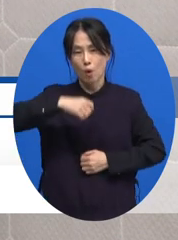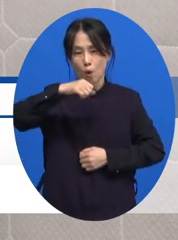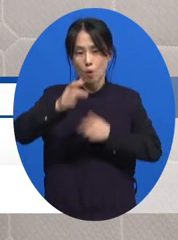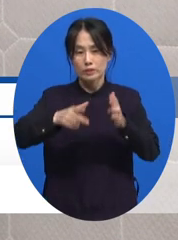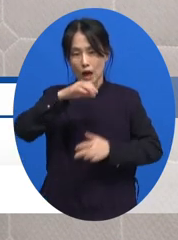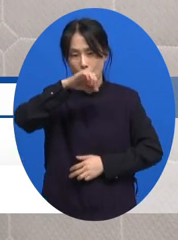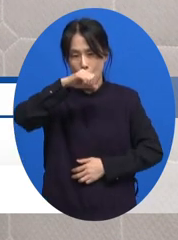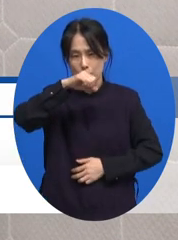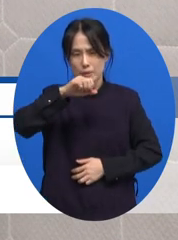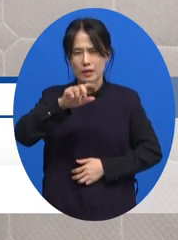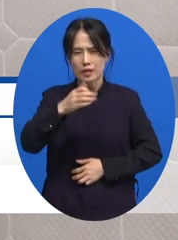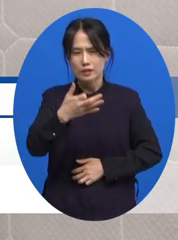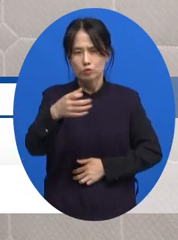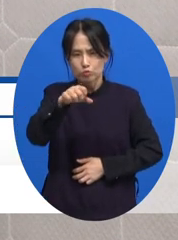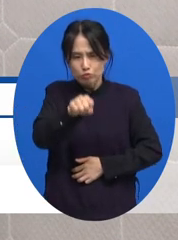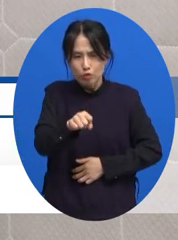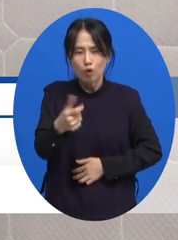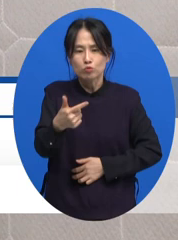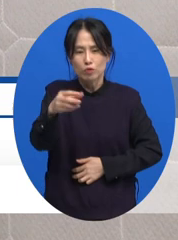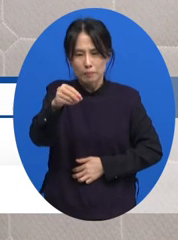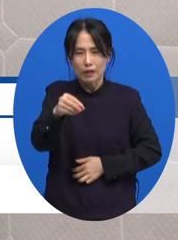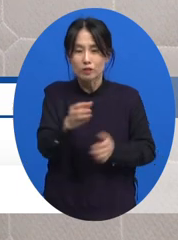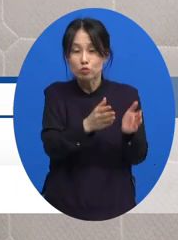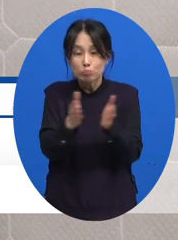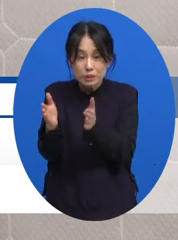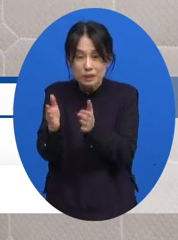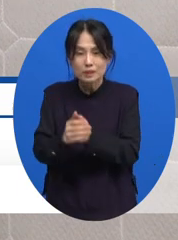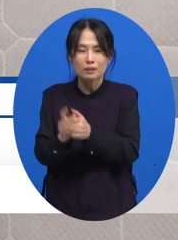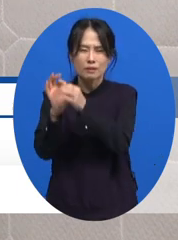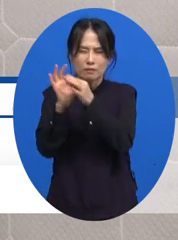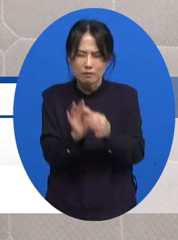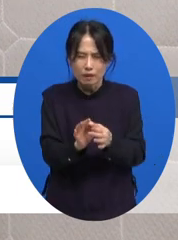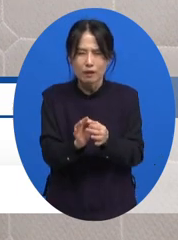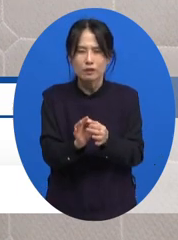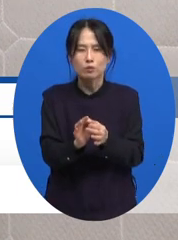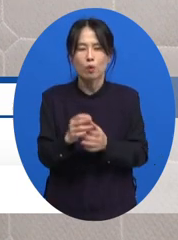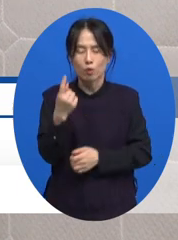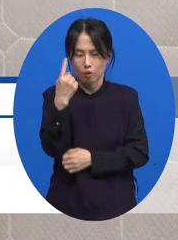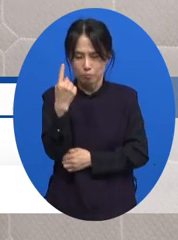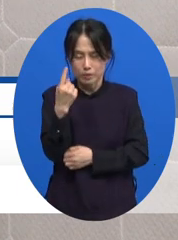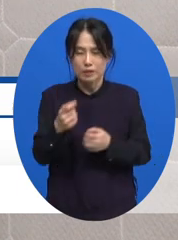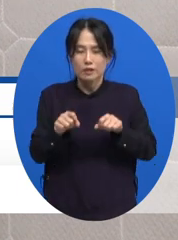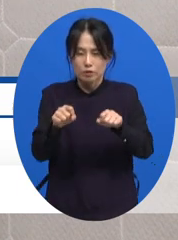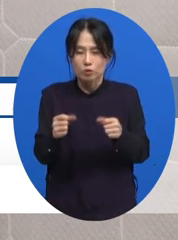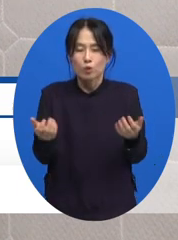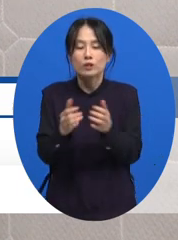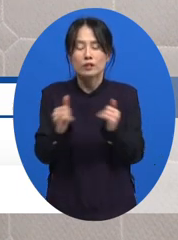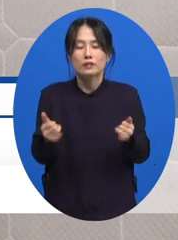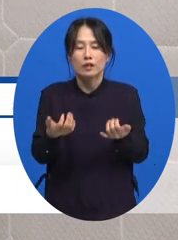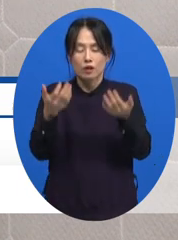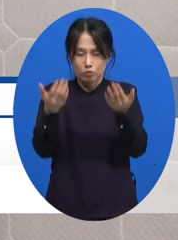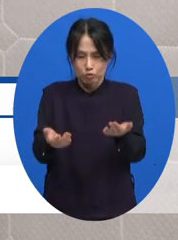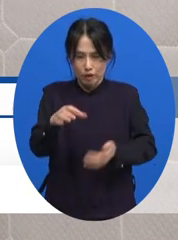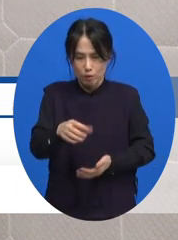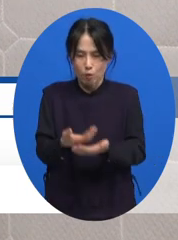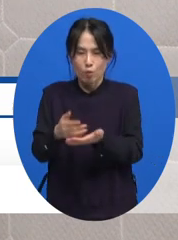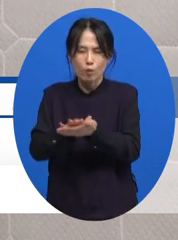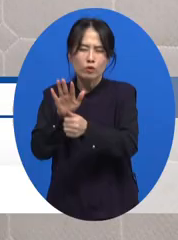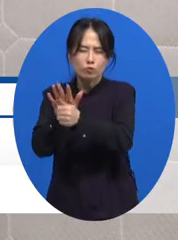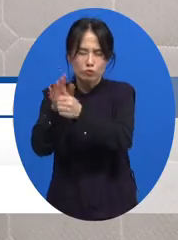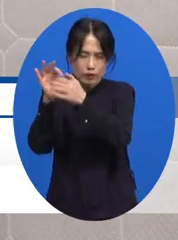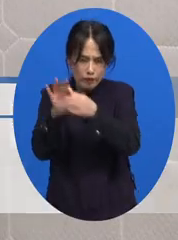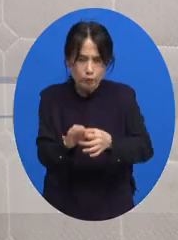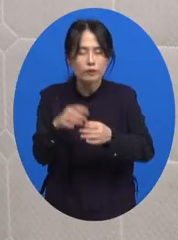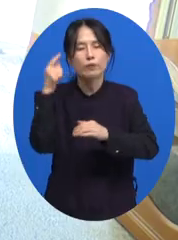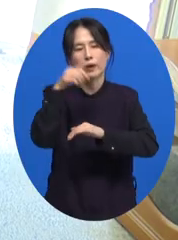총사업비 19억 6천만원을 배정하여 지속적으로 아파트 경비 청소 노동자들의 휴게시설 개선을